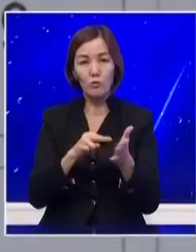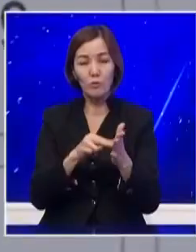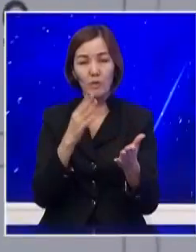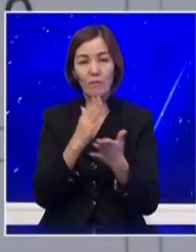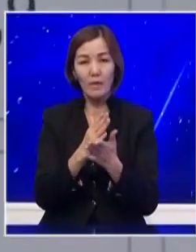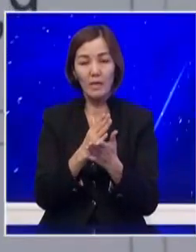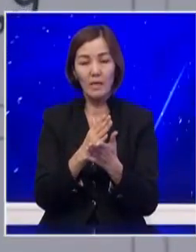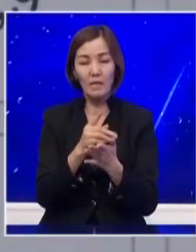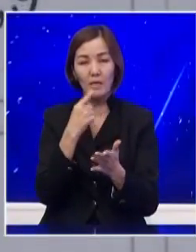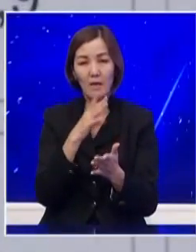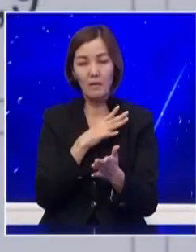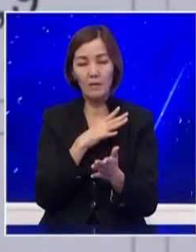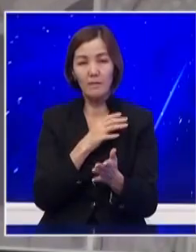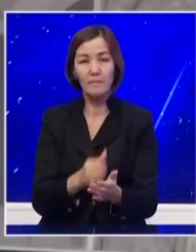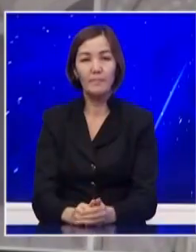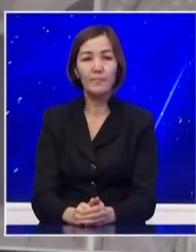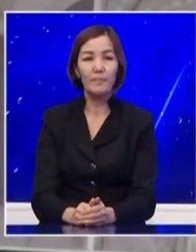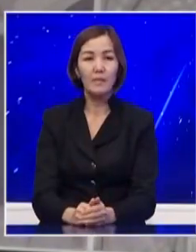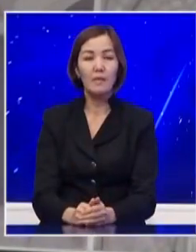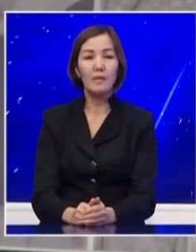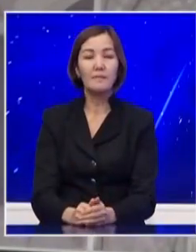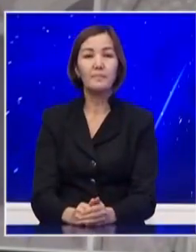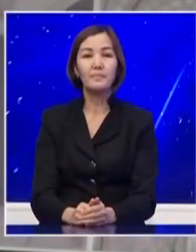отырғандарын да тілге тиек етті.